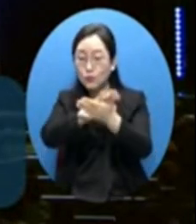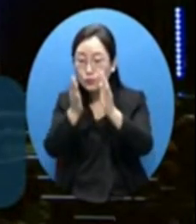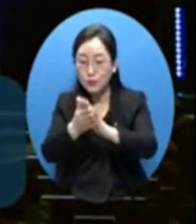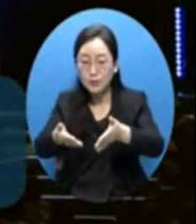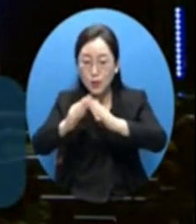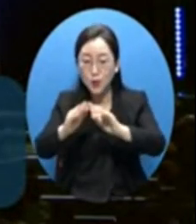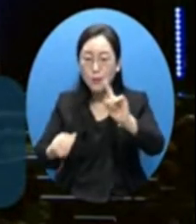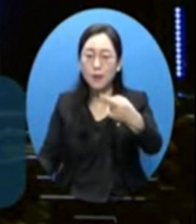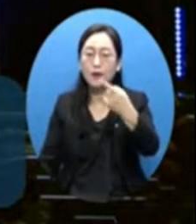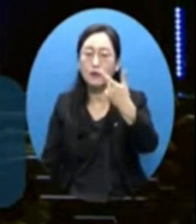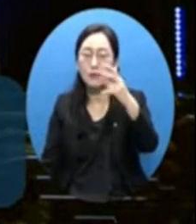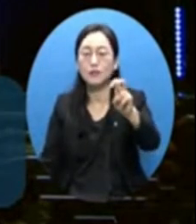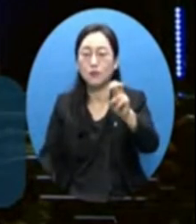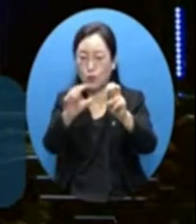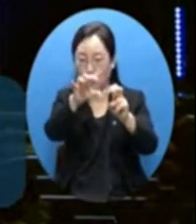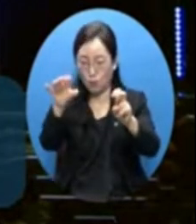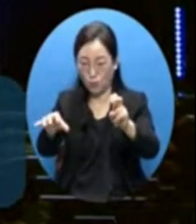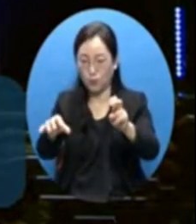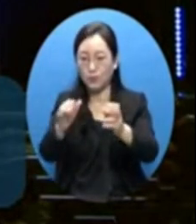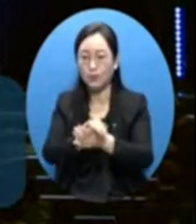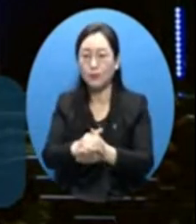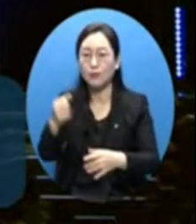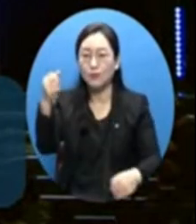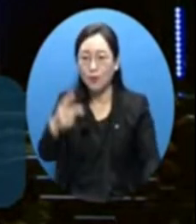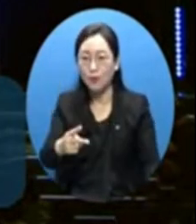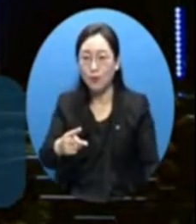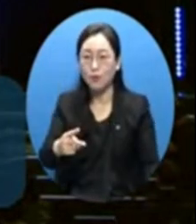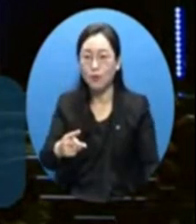것이 120여 곳 그리고